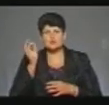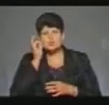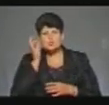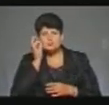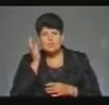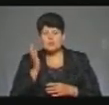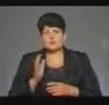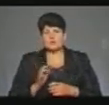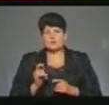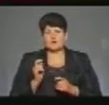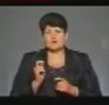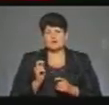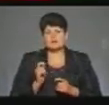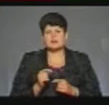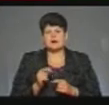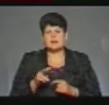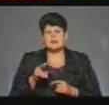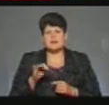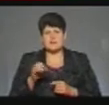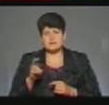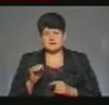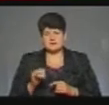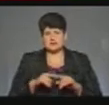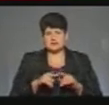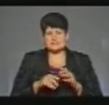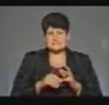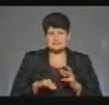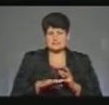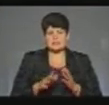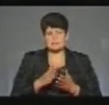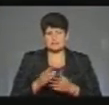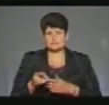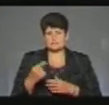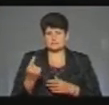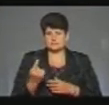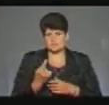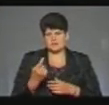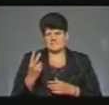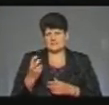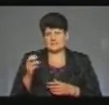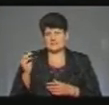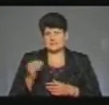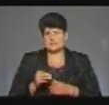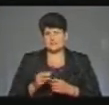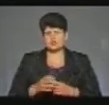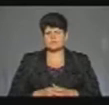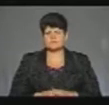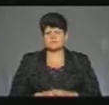деревом, возом і лелекою. Та лемківська родина земляків, яка налічує на Тернопілі понад 200 тисяч.